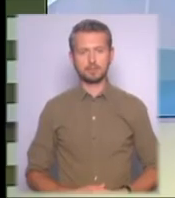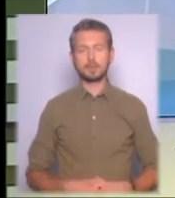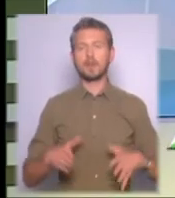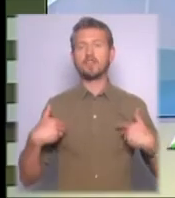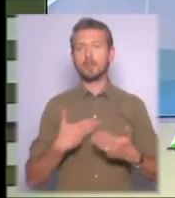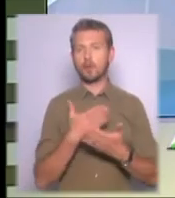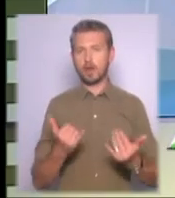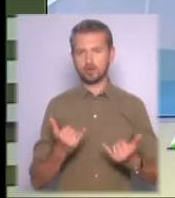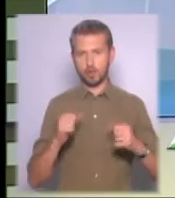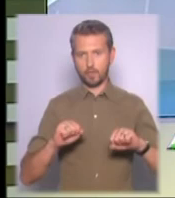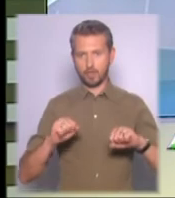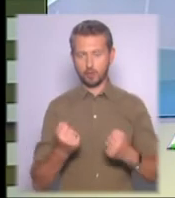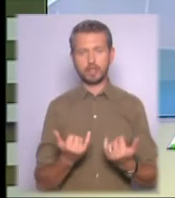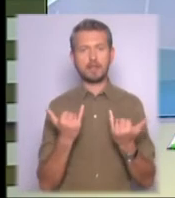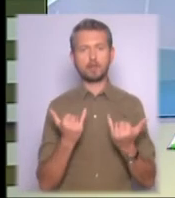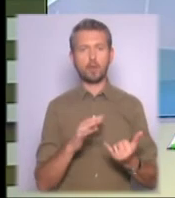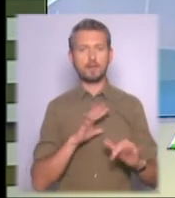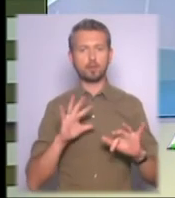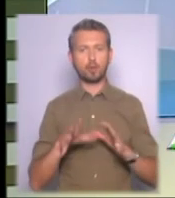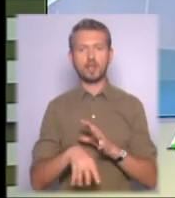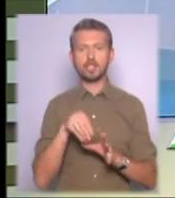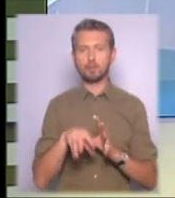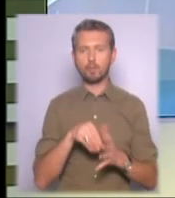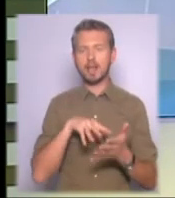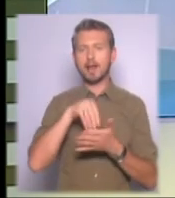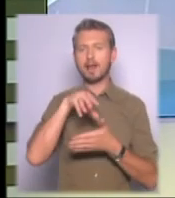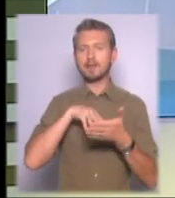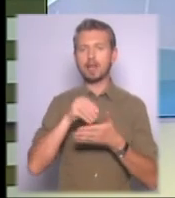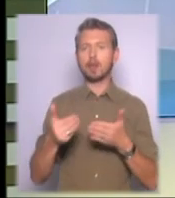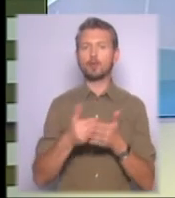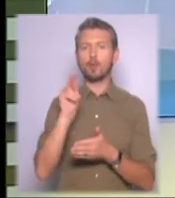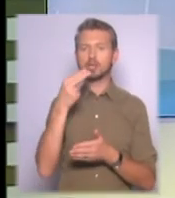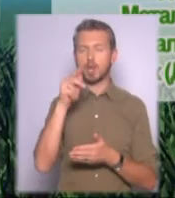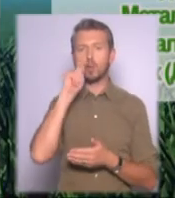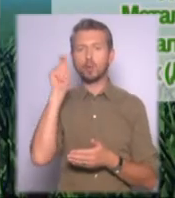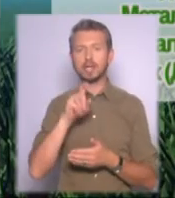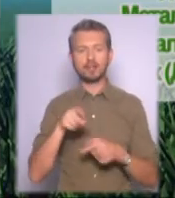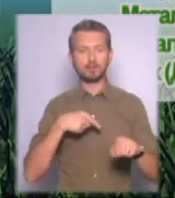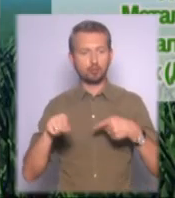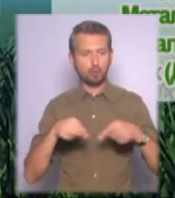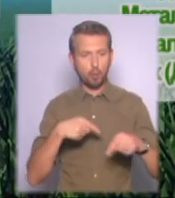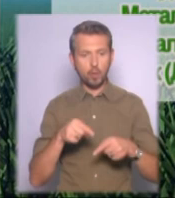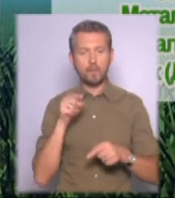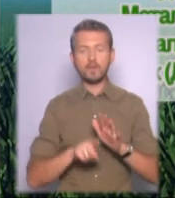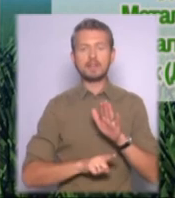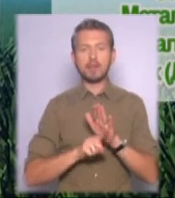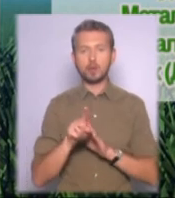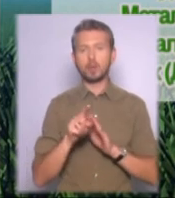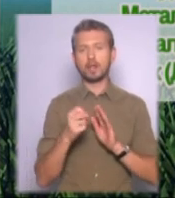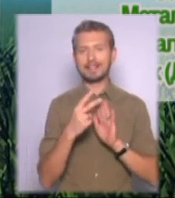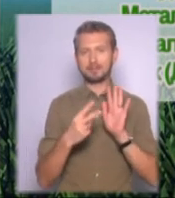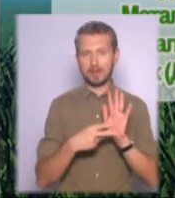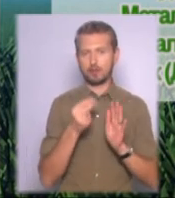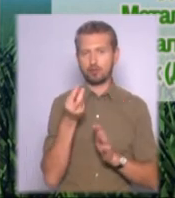Вітаю вас, шановні друзі. Сьогодні відбулося жеребкування календаря нового чемпіонату України з футболу. Він стартує 18